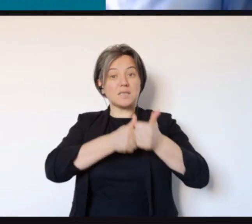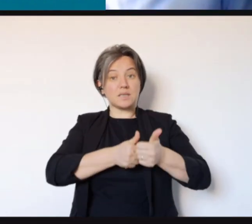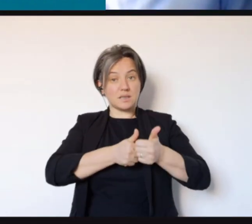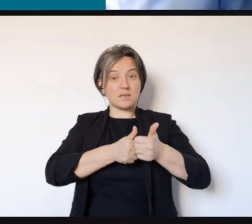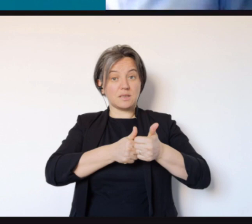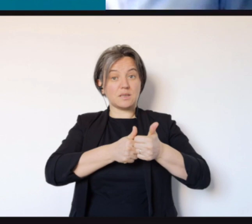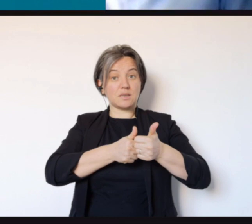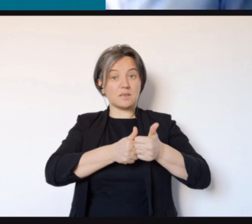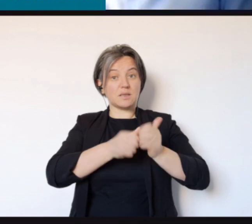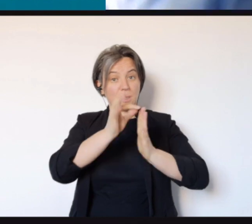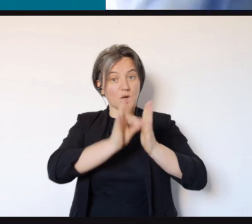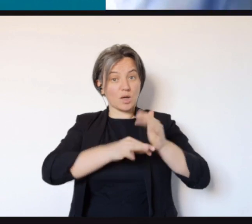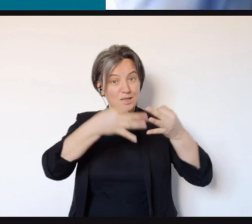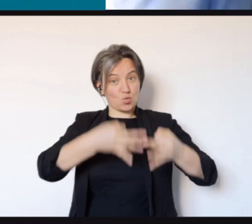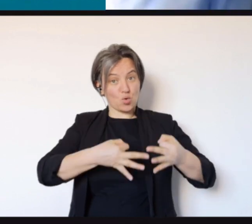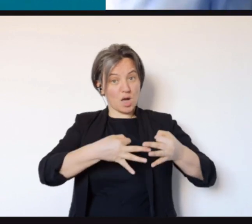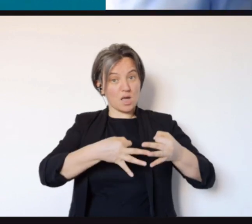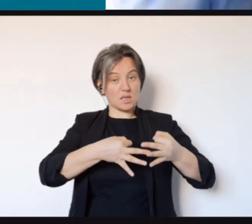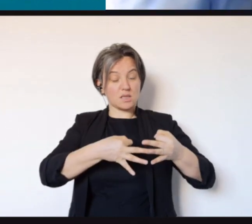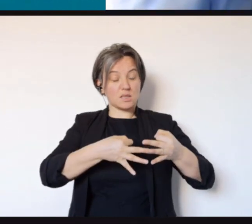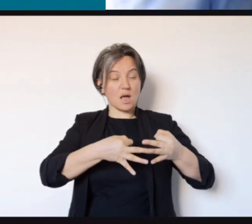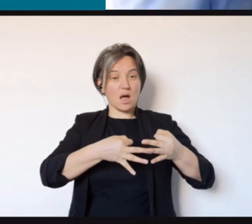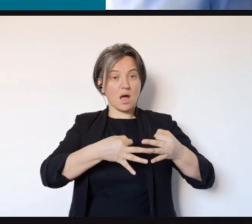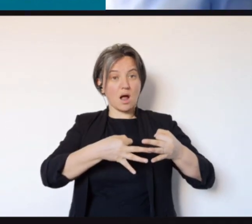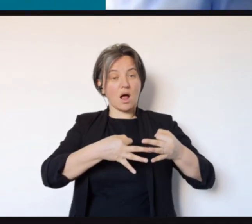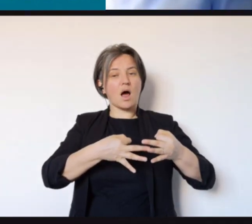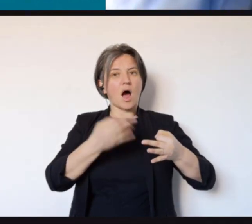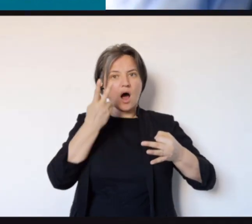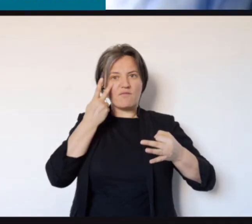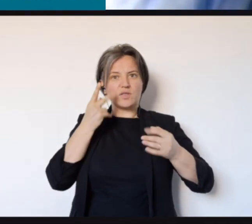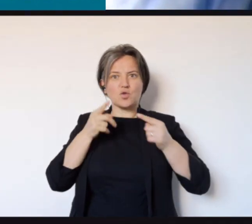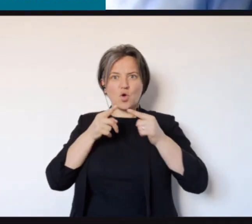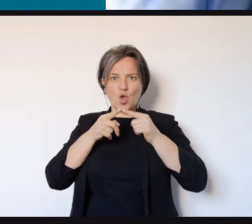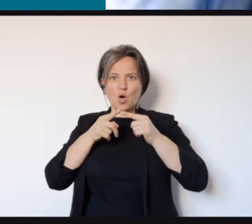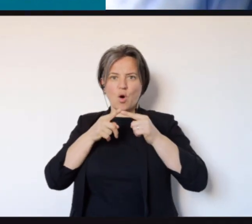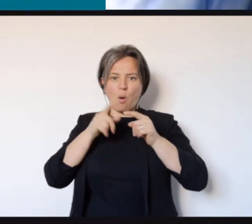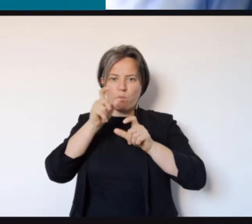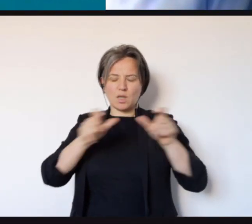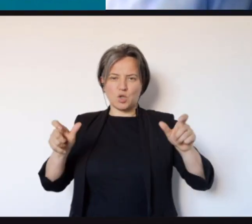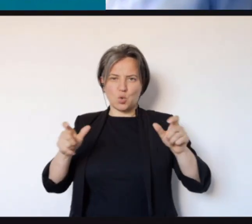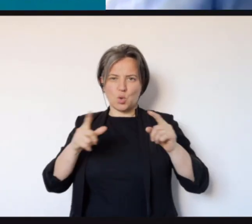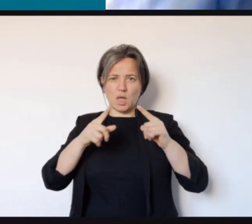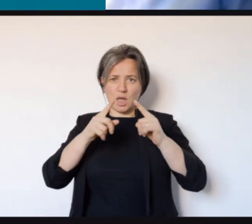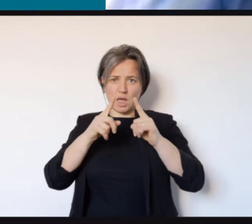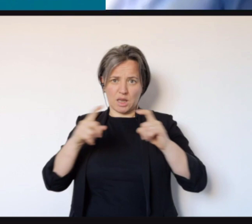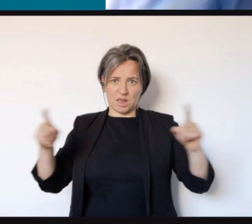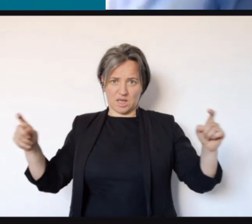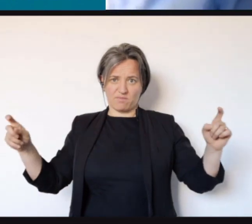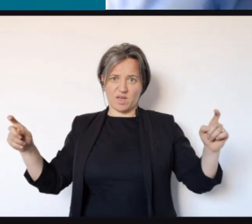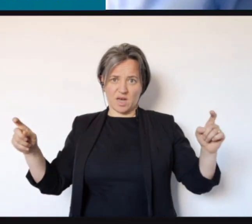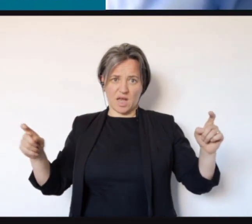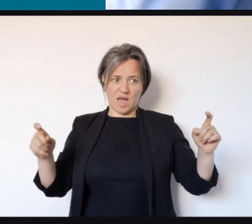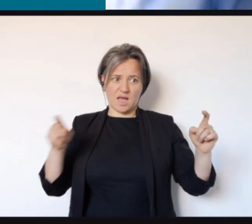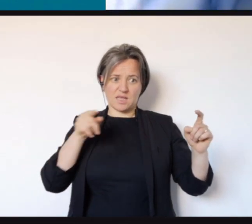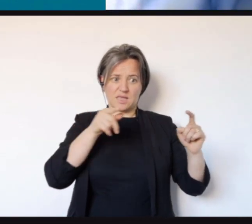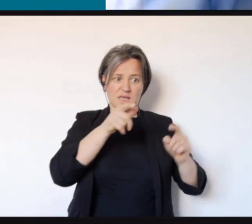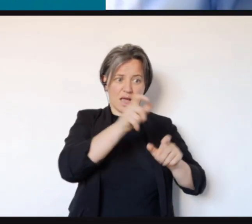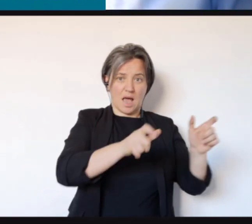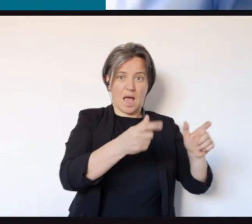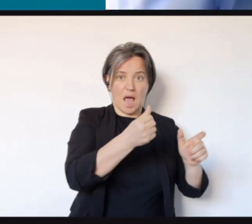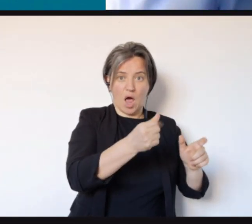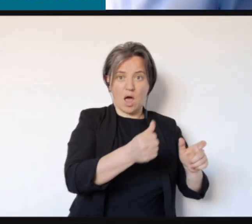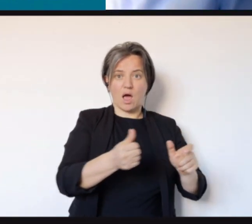misure di sicurezza hanno evidenziato anche le disparità tra le persone, per le